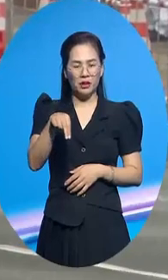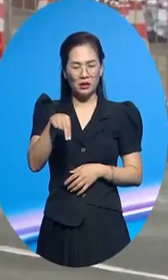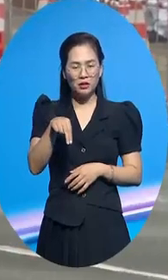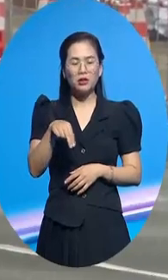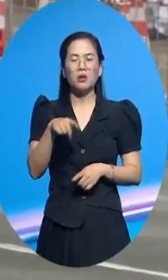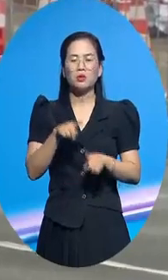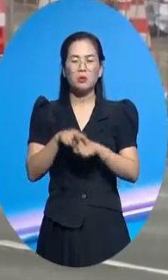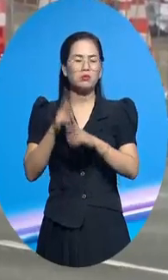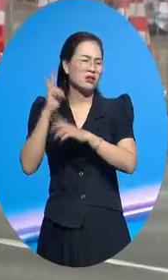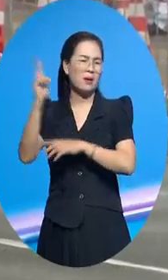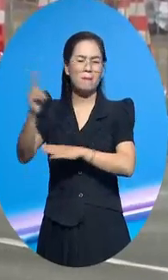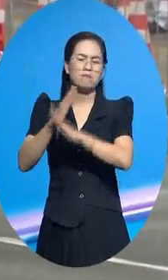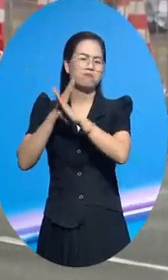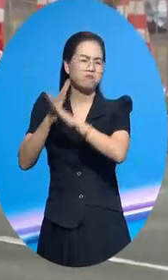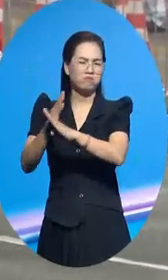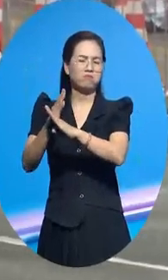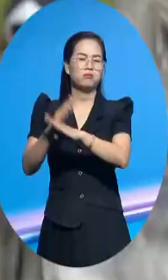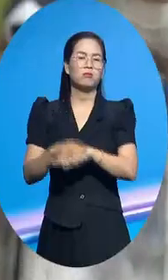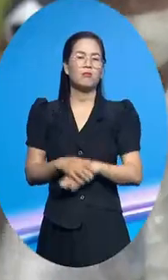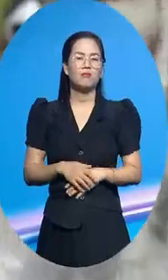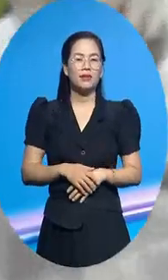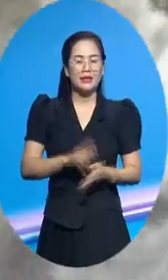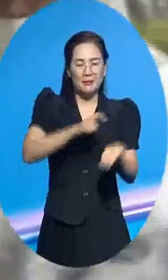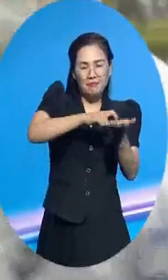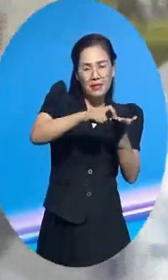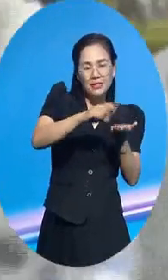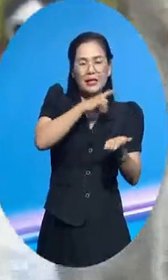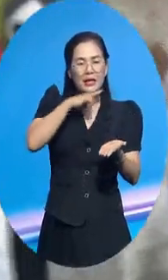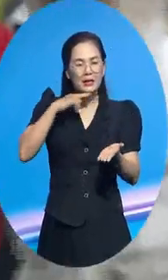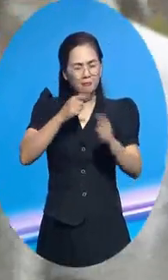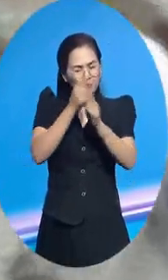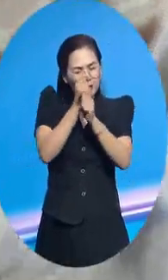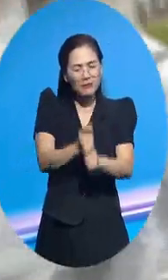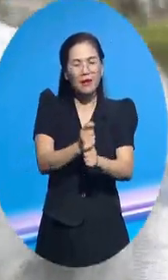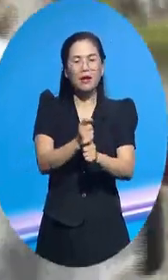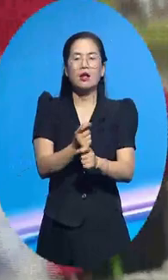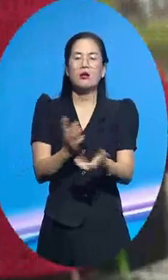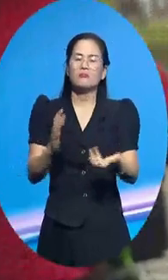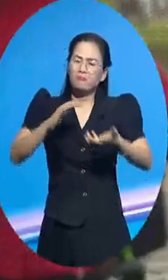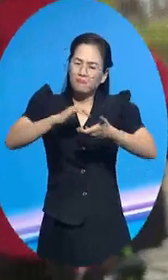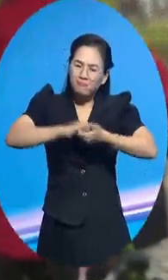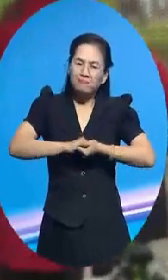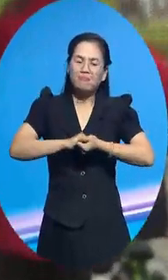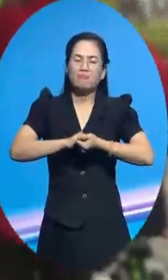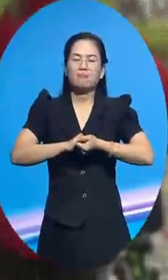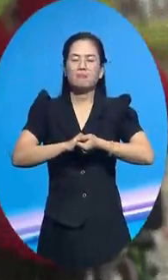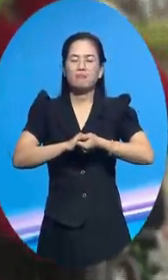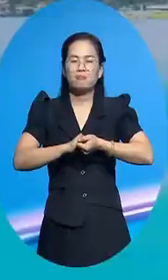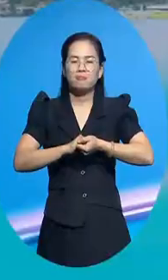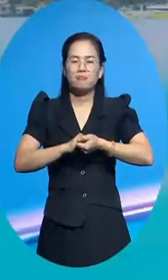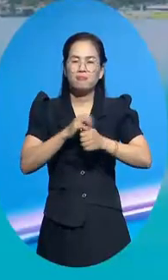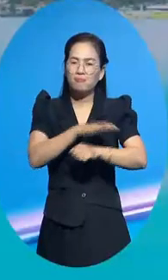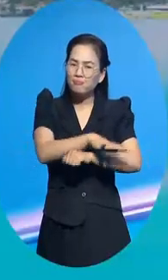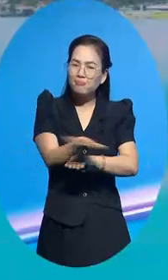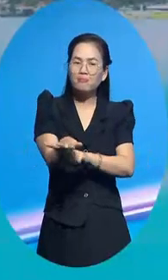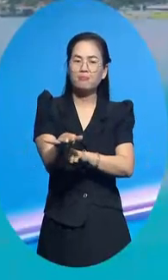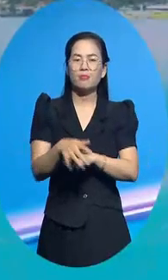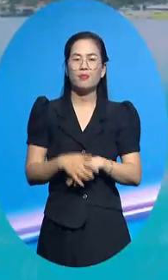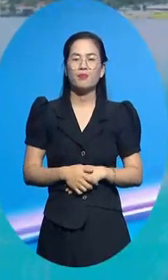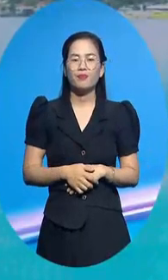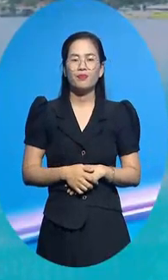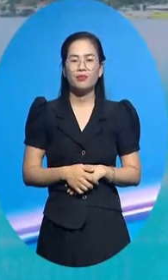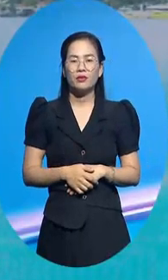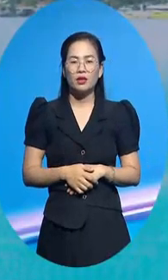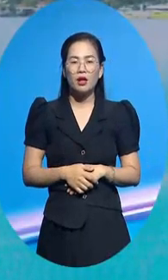với hai người đồng cấp Mỹ và Anh. Qua đó, các bên nhấn mạnh việc tăng cường hợp tác an ninh và quốc phòng. Cơ quan di